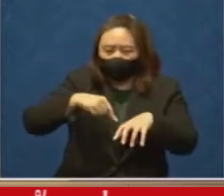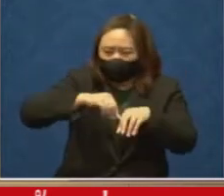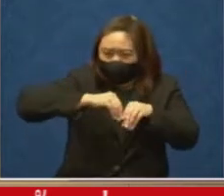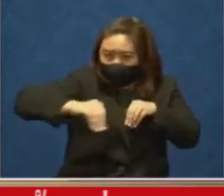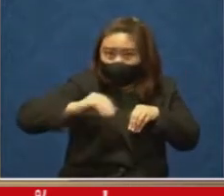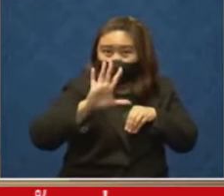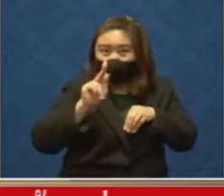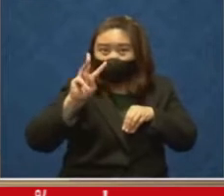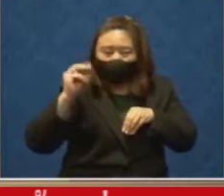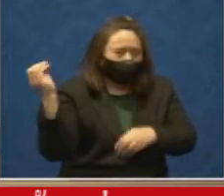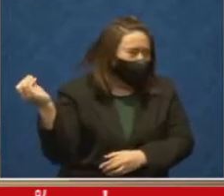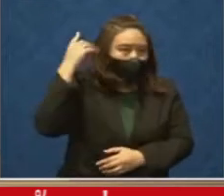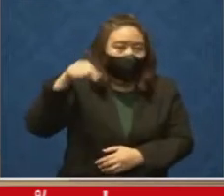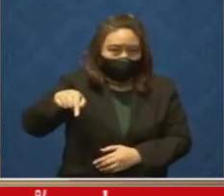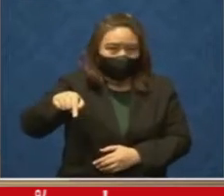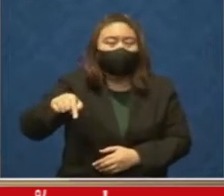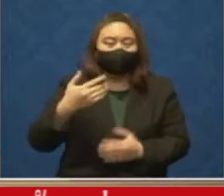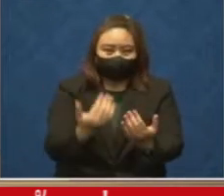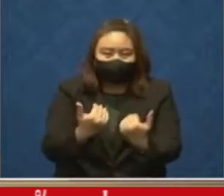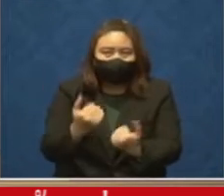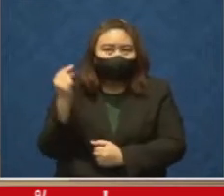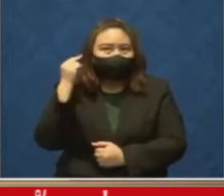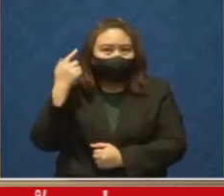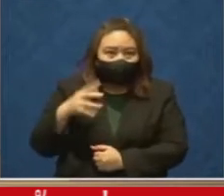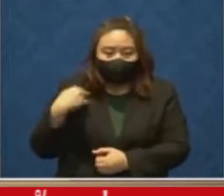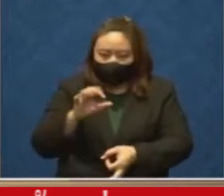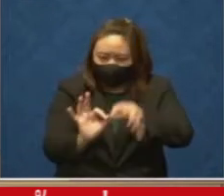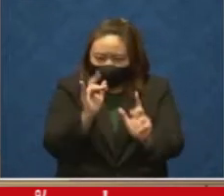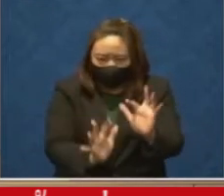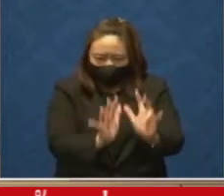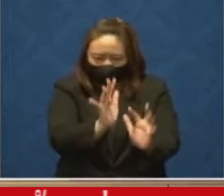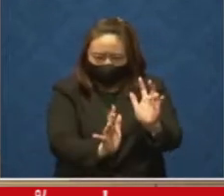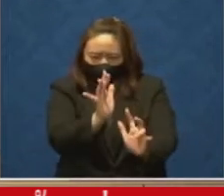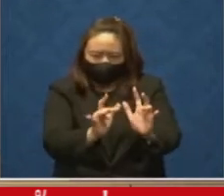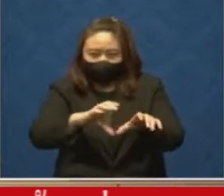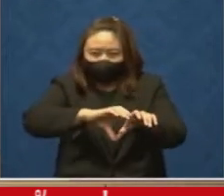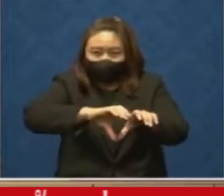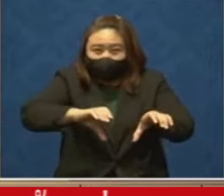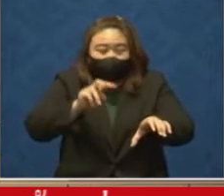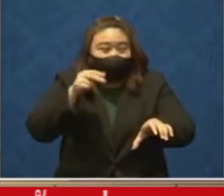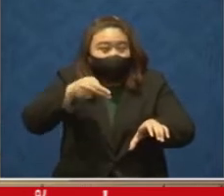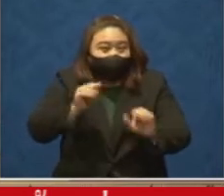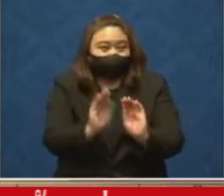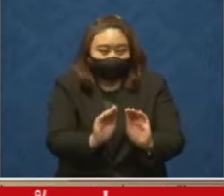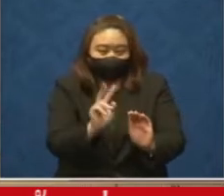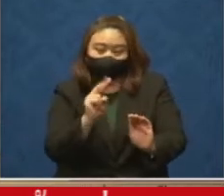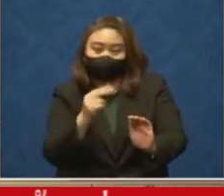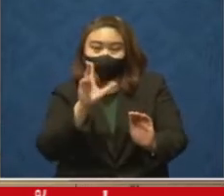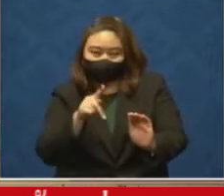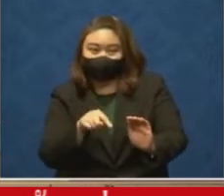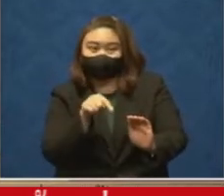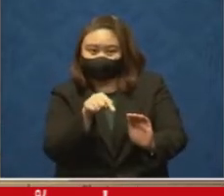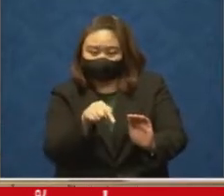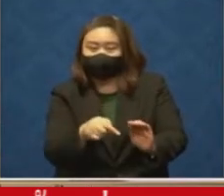าซึ่งอยู่หางออกไปกวา5 kmด้หงเกิเสงระเบิดก็ได้เทิงลุวาเมอยัรุนแรงที่ถงเก็บน้มนขนาด 25,